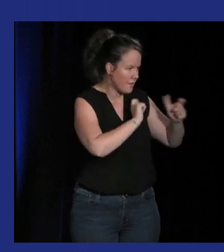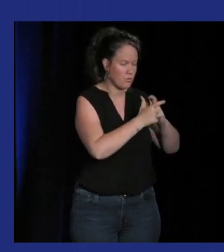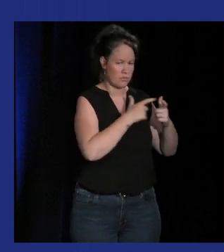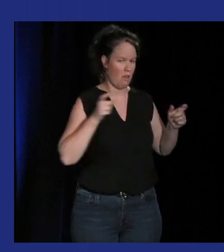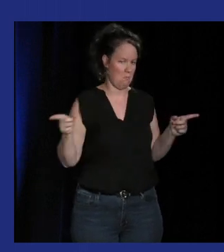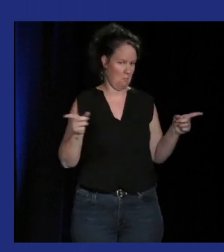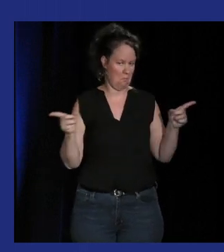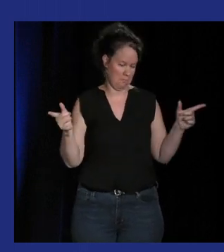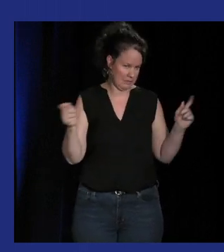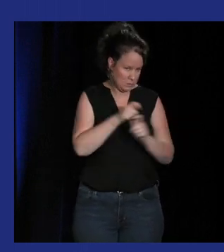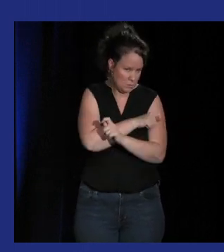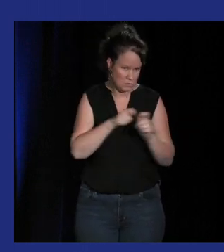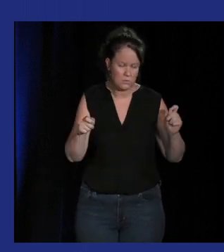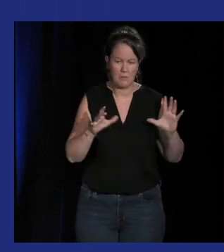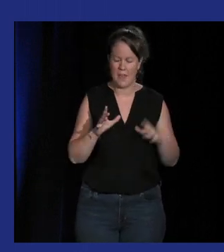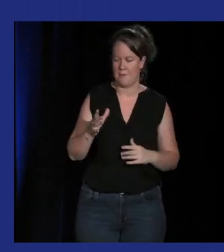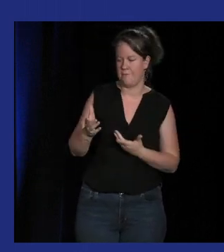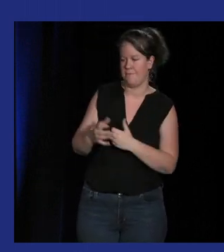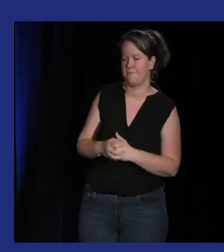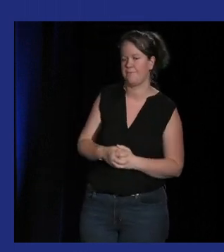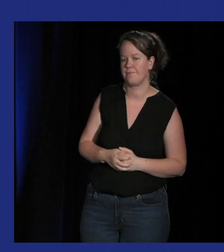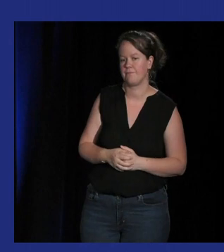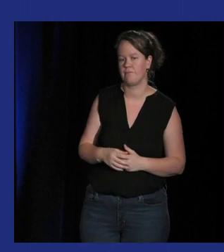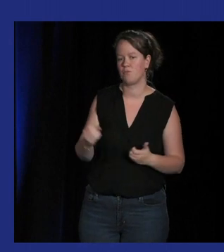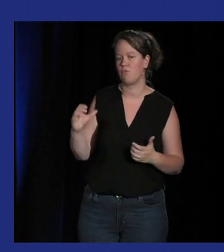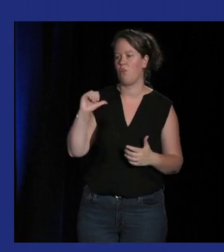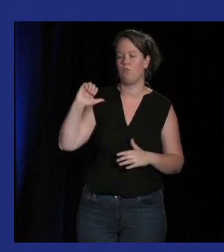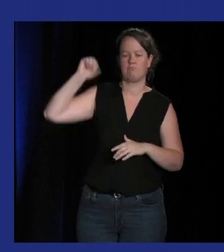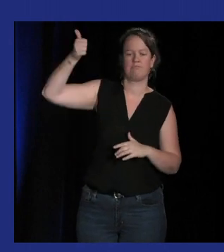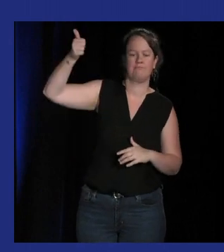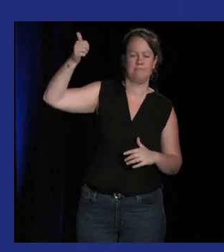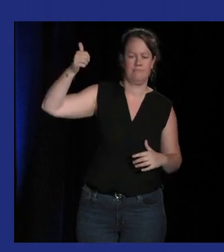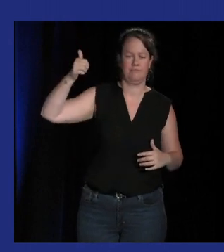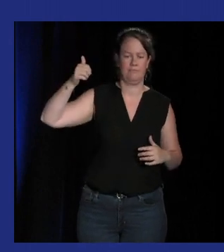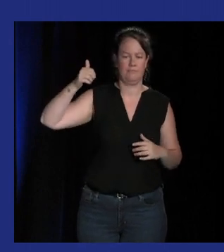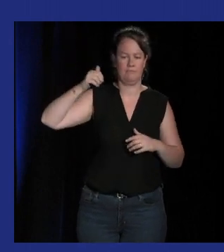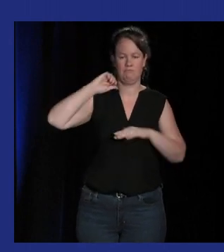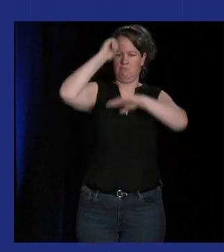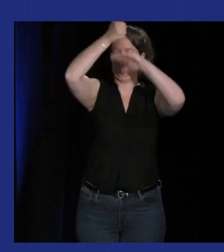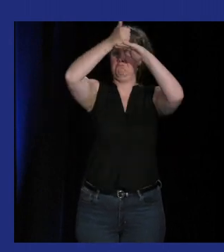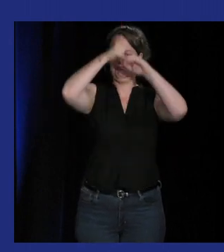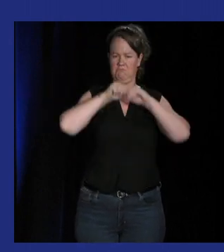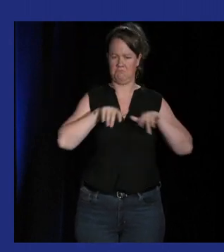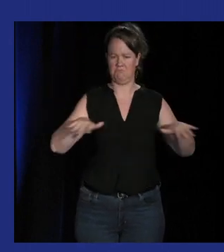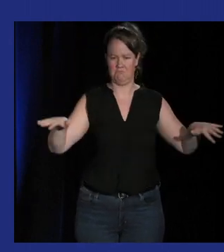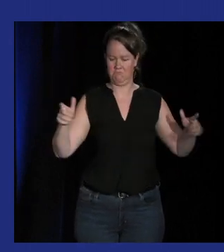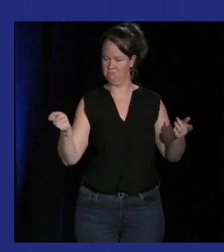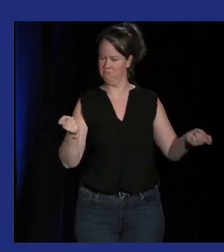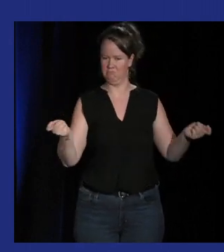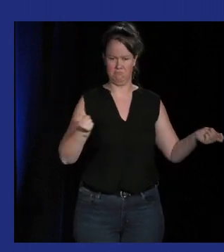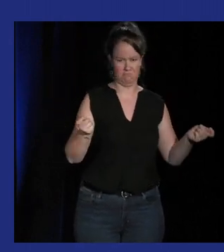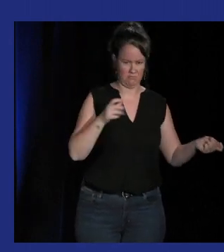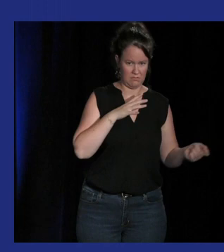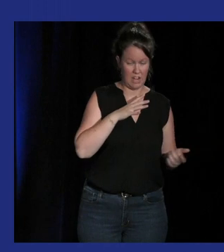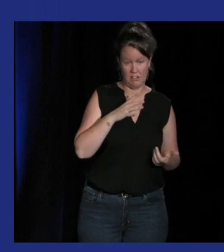des fois dans les studios et une personne un peu un peu tout au dessus un peu un gourou qui peut avoir 6 ans ça peut même venir